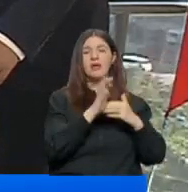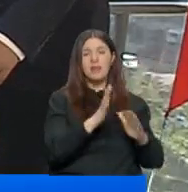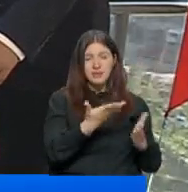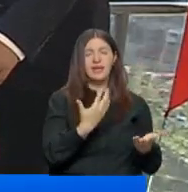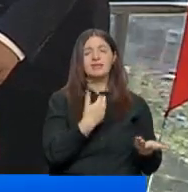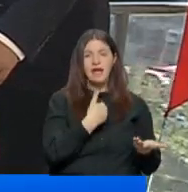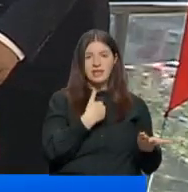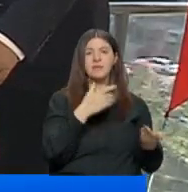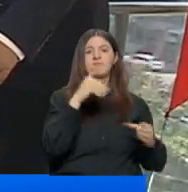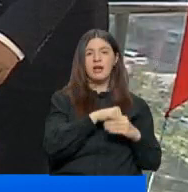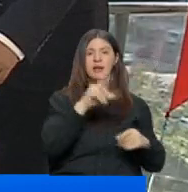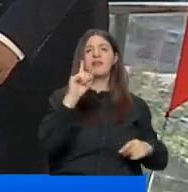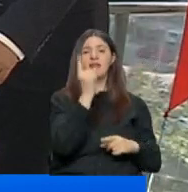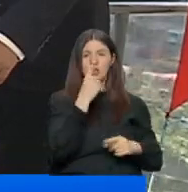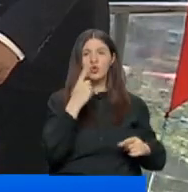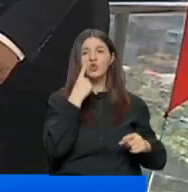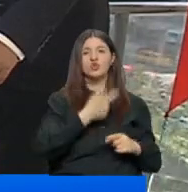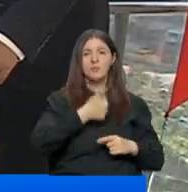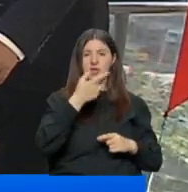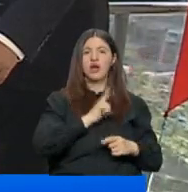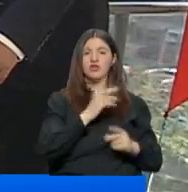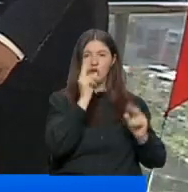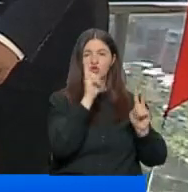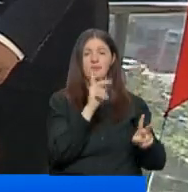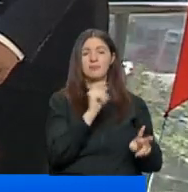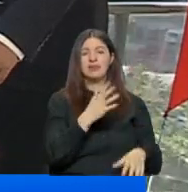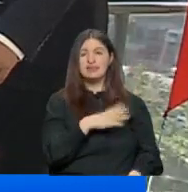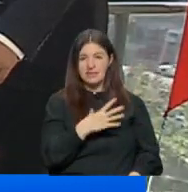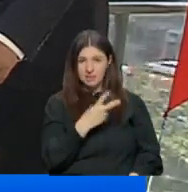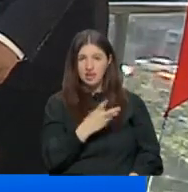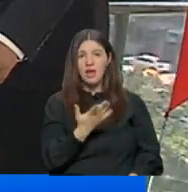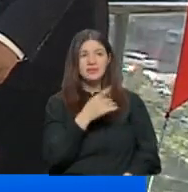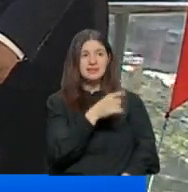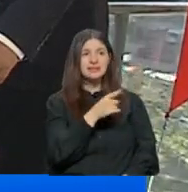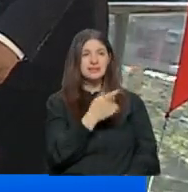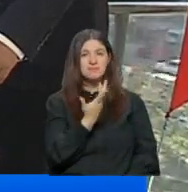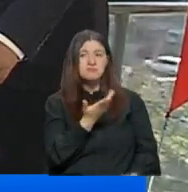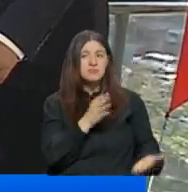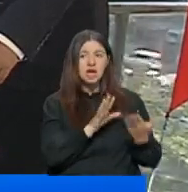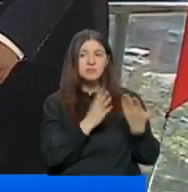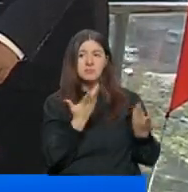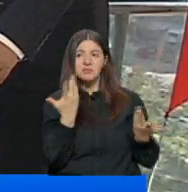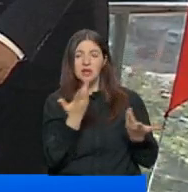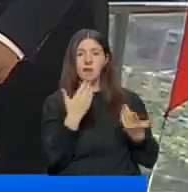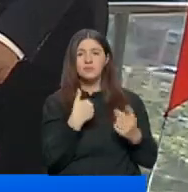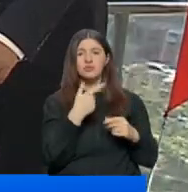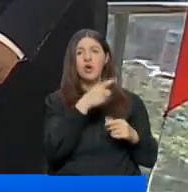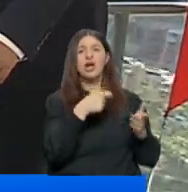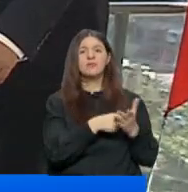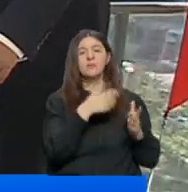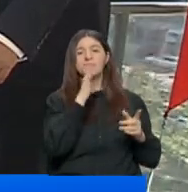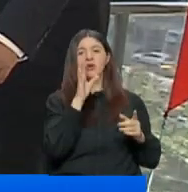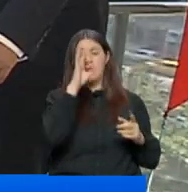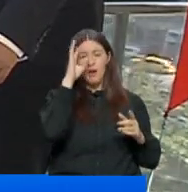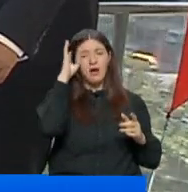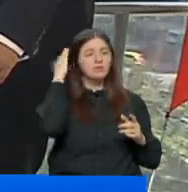kendi partilerinin liderini Cumhurbaşkanı adayı olarak görmek isteyebilirler. Peki sizin yaklaşımınız ne? Mesela hani biz o ismi bilmiyoruz